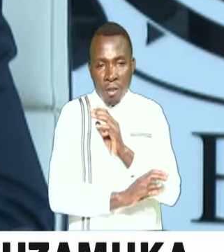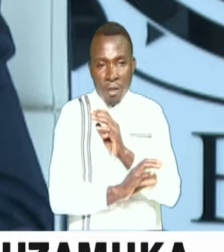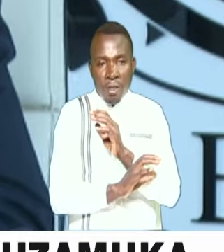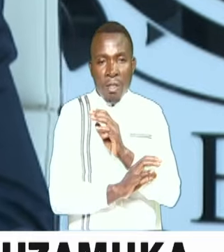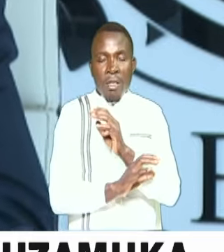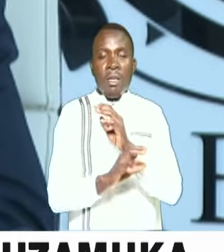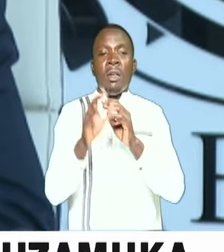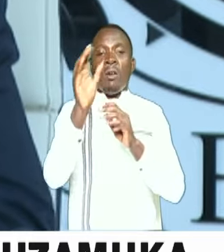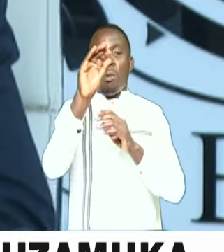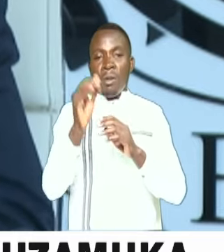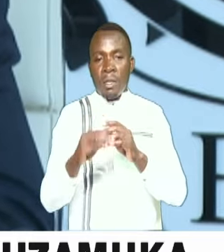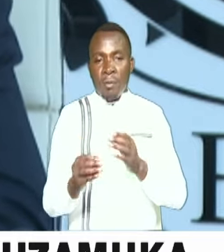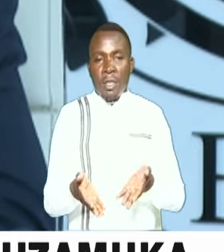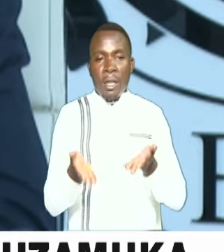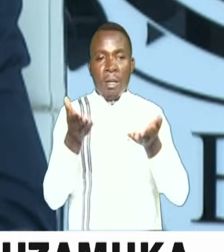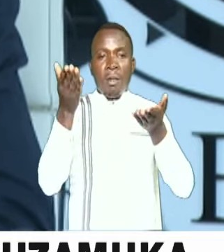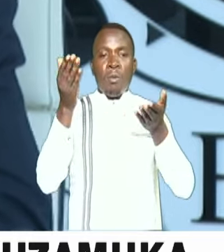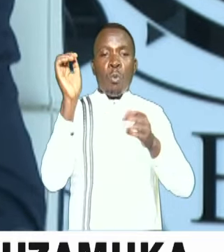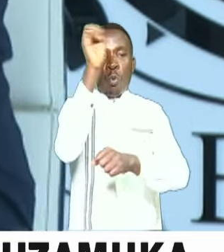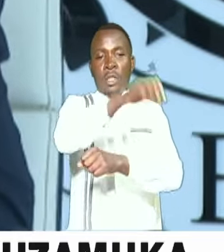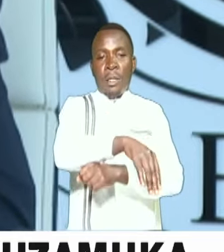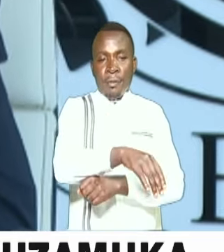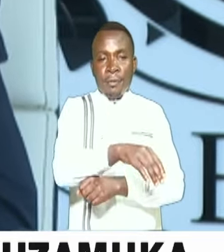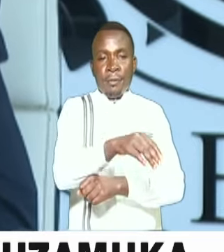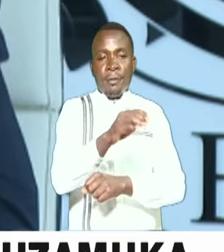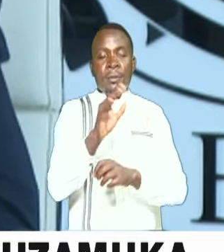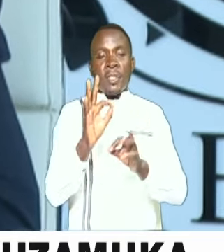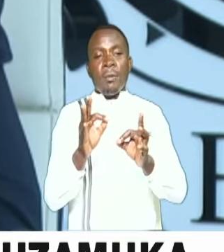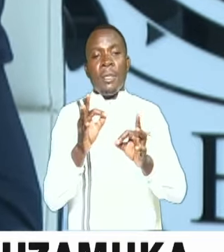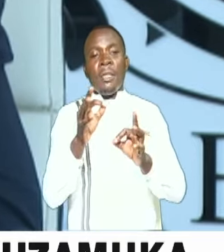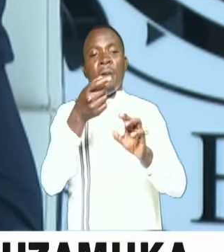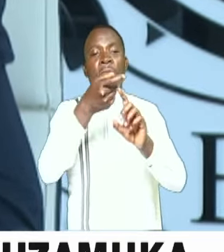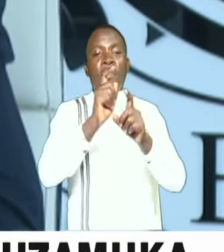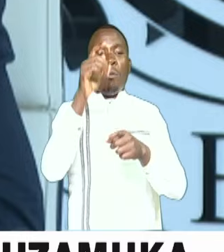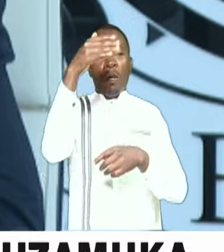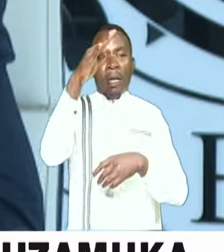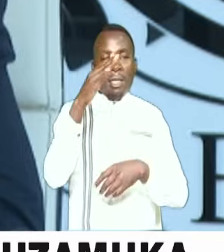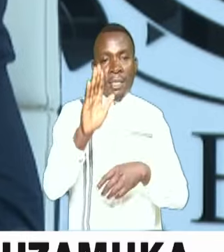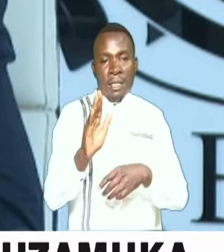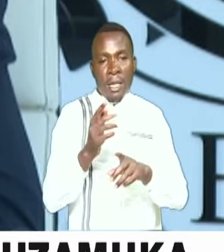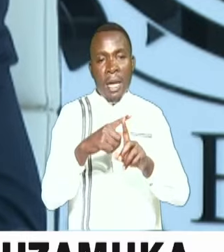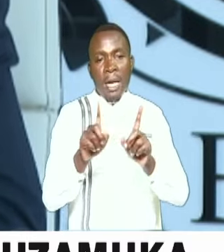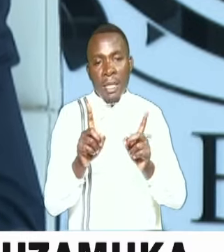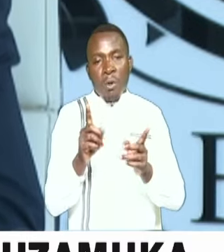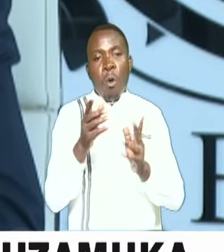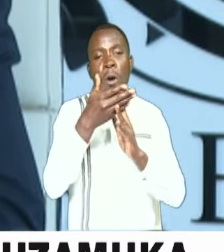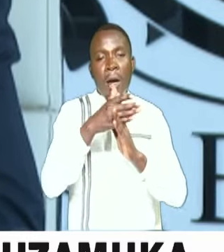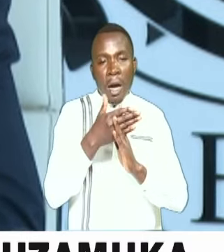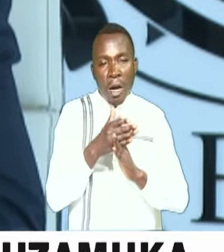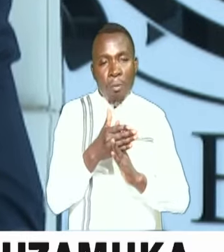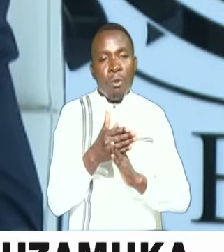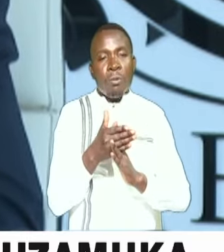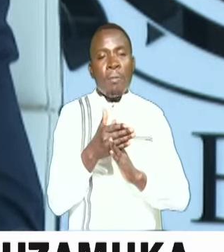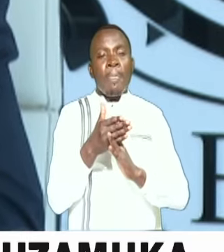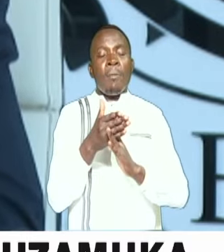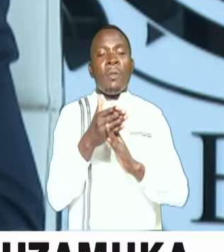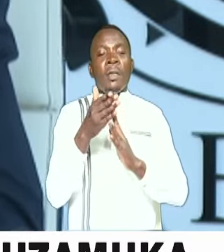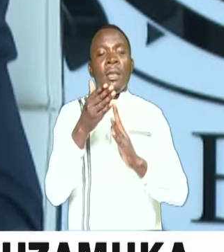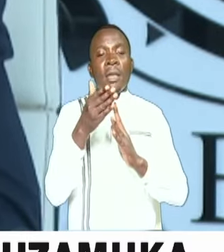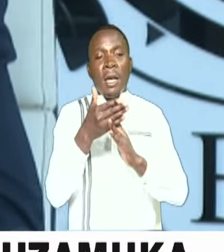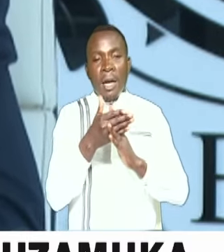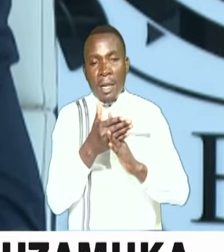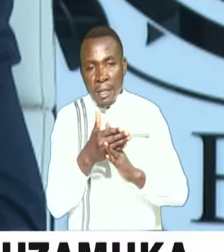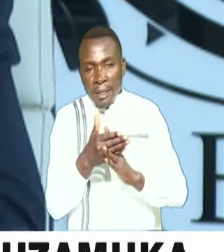ku ijanisha byazamutse kurusha ibyo dukurayo, ariko icyuho kibi hagati ya